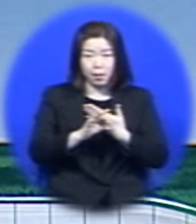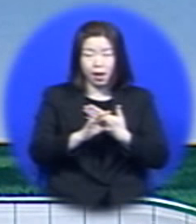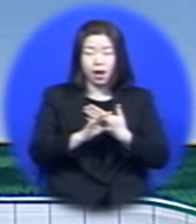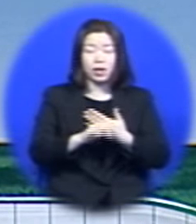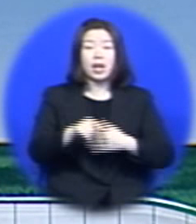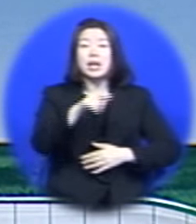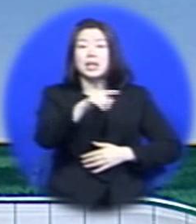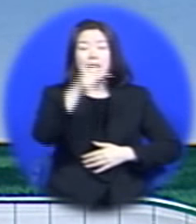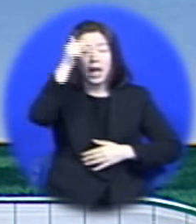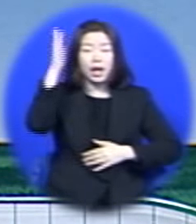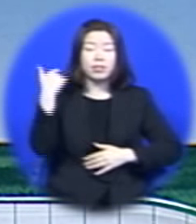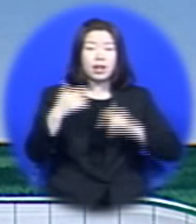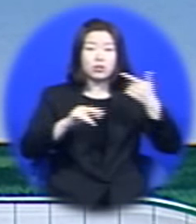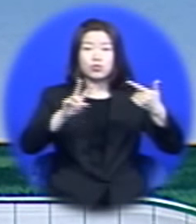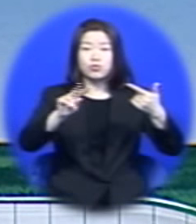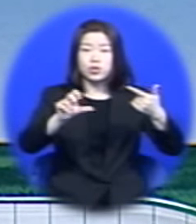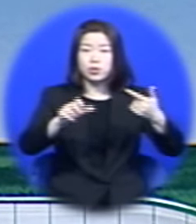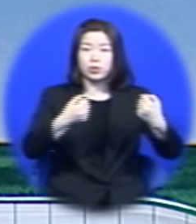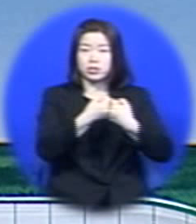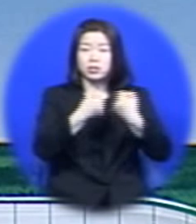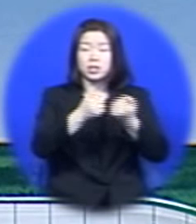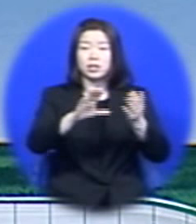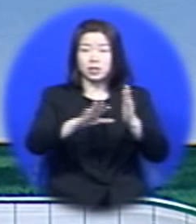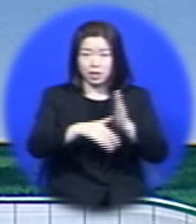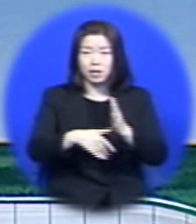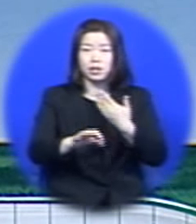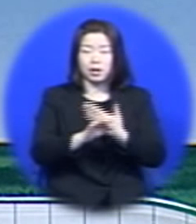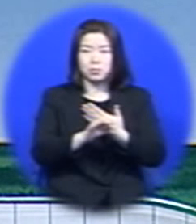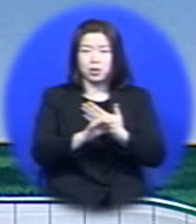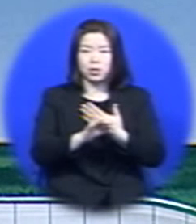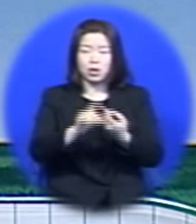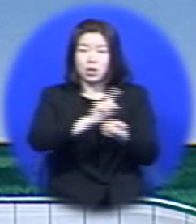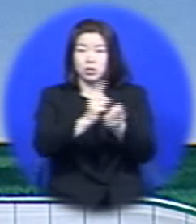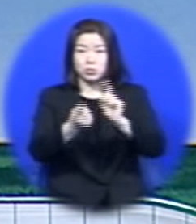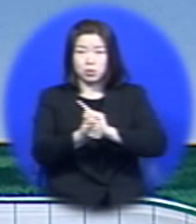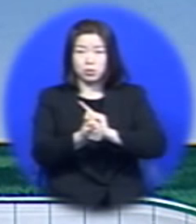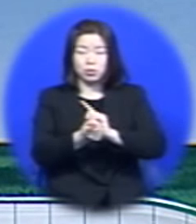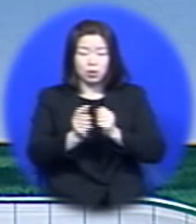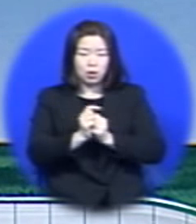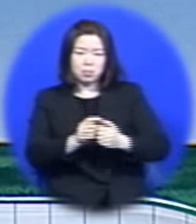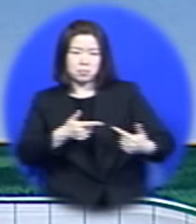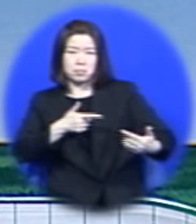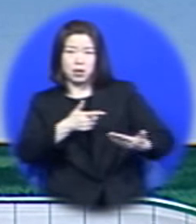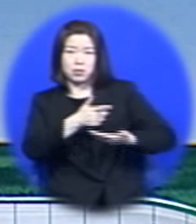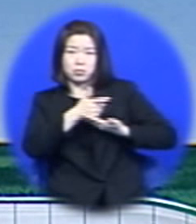전쟁 때였다면 서로 총뿌리를 겨누었을 것 같아요.